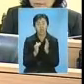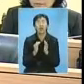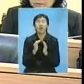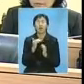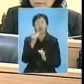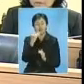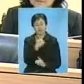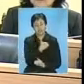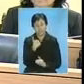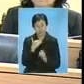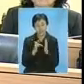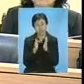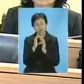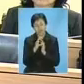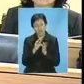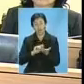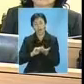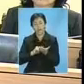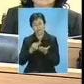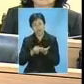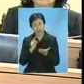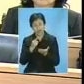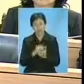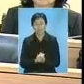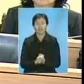โลกโดยมาร์ตินลูเทอร์